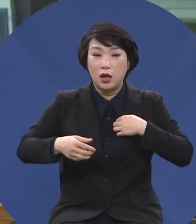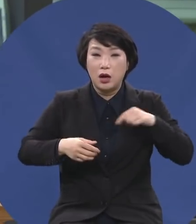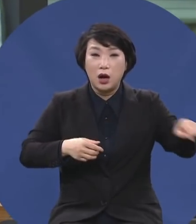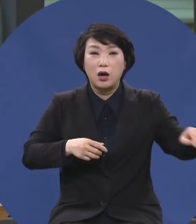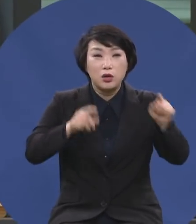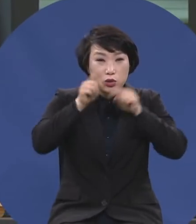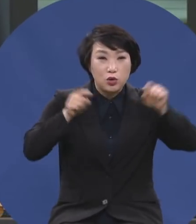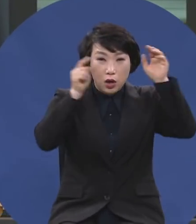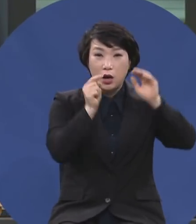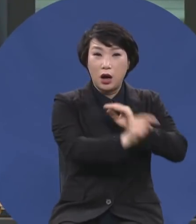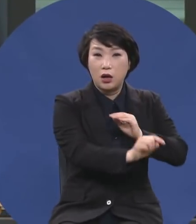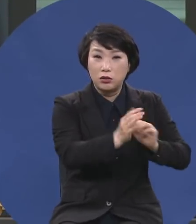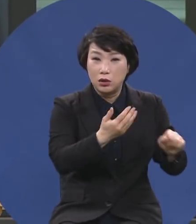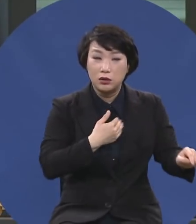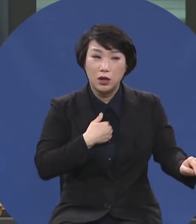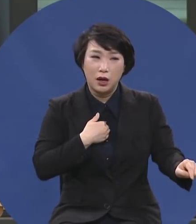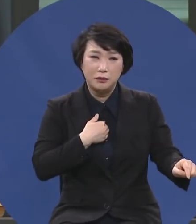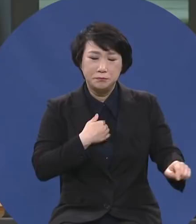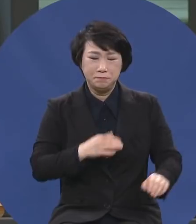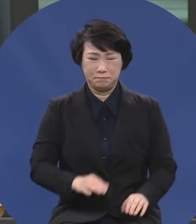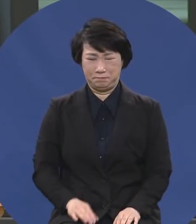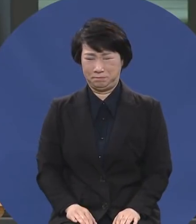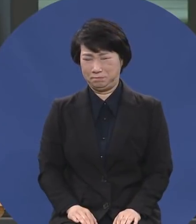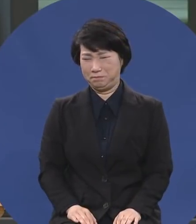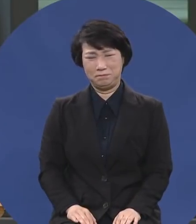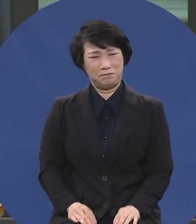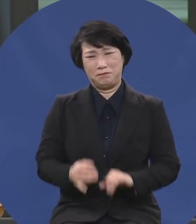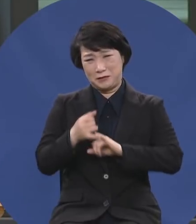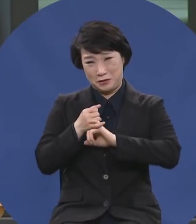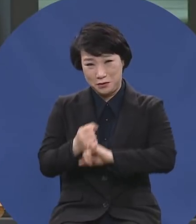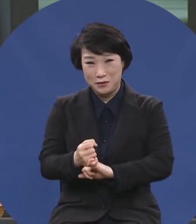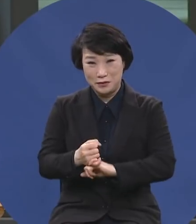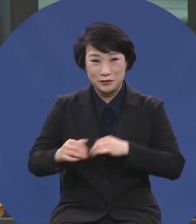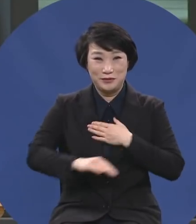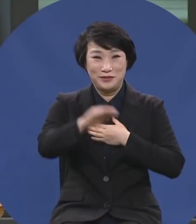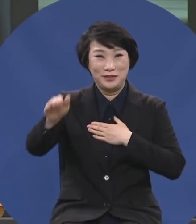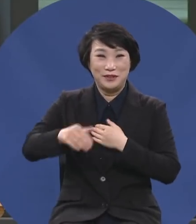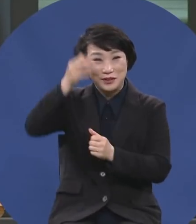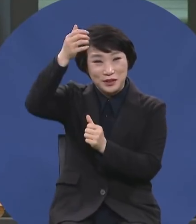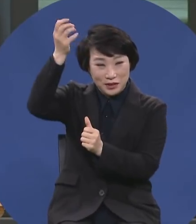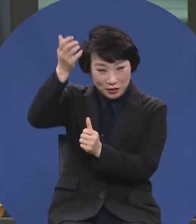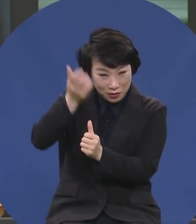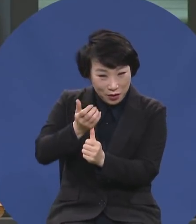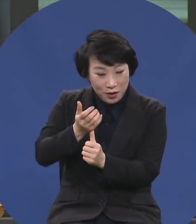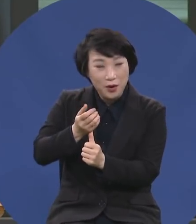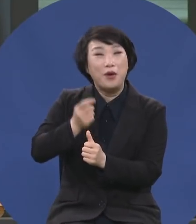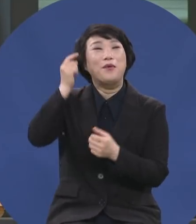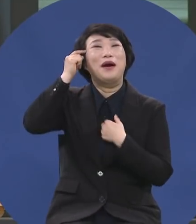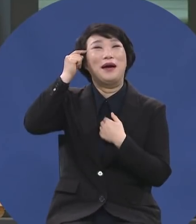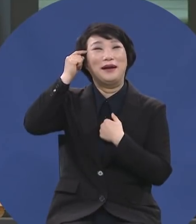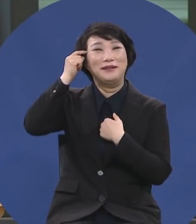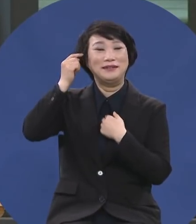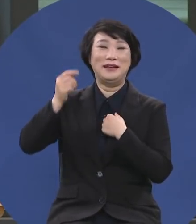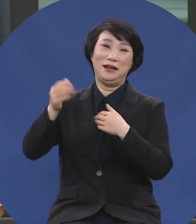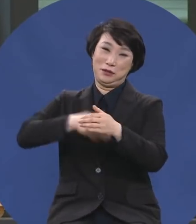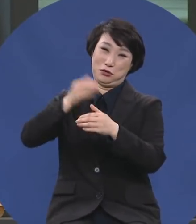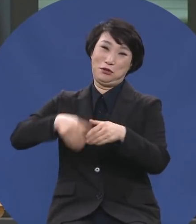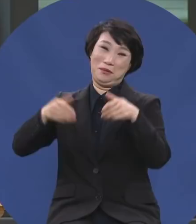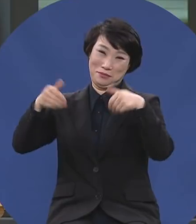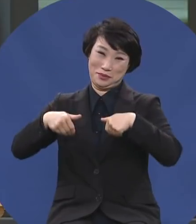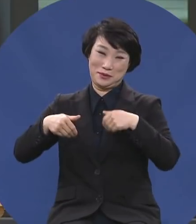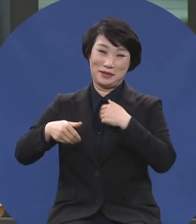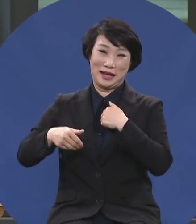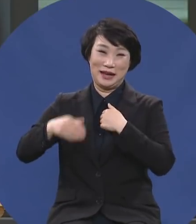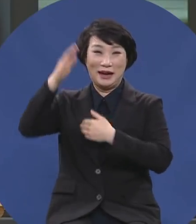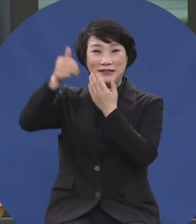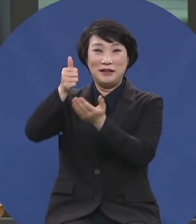갈 수가 없었구나. 그래서 반드시 성령이 오시는 것은 절대적으로 내가